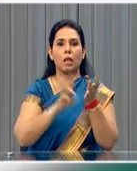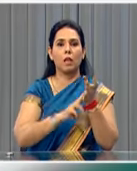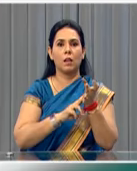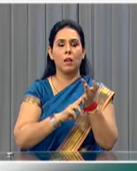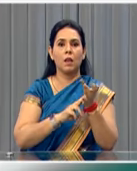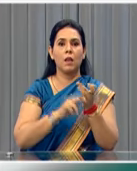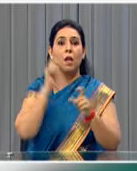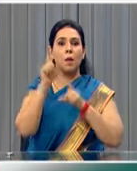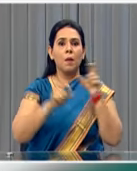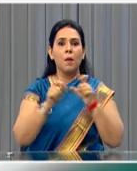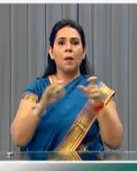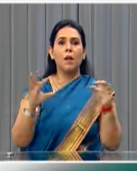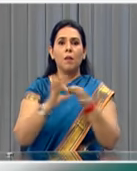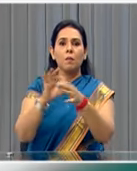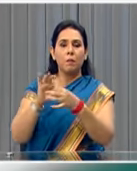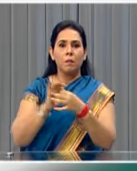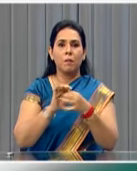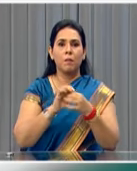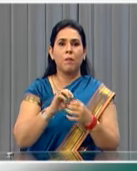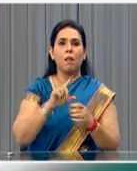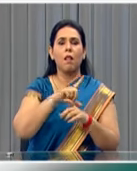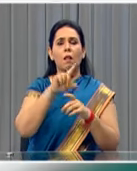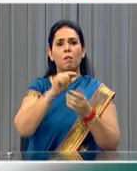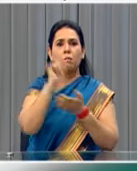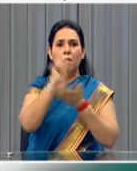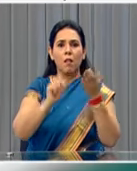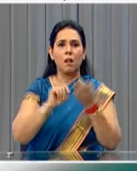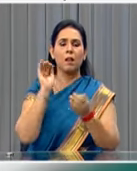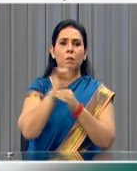चाहे नागरिकों से लगातार आते रहे लाखों पत्र हो,